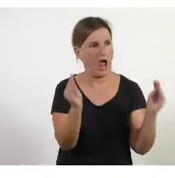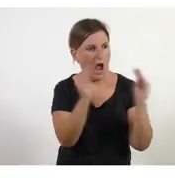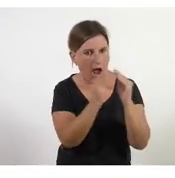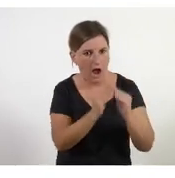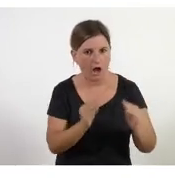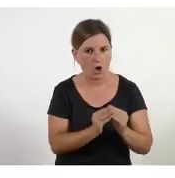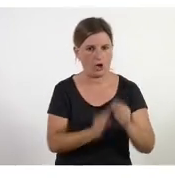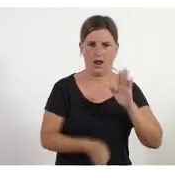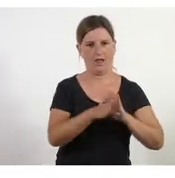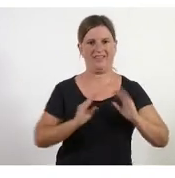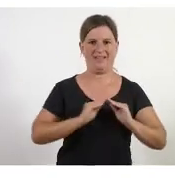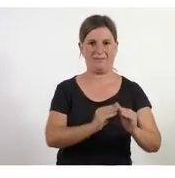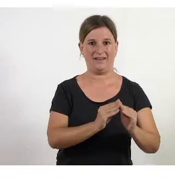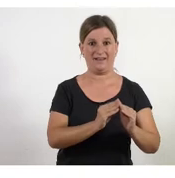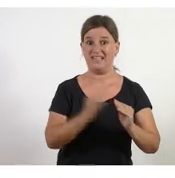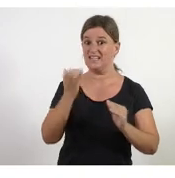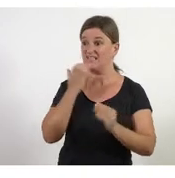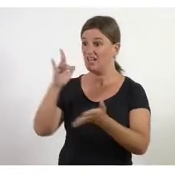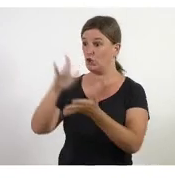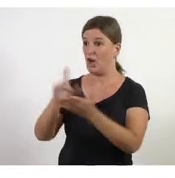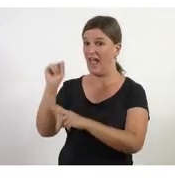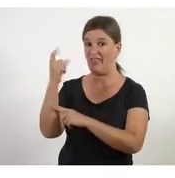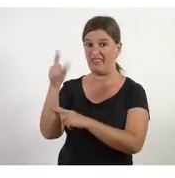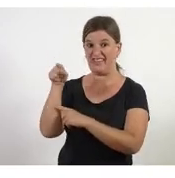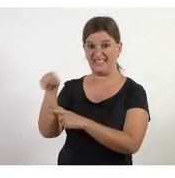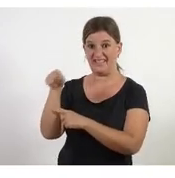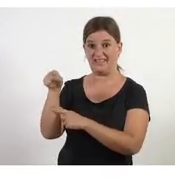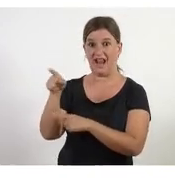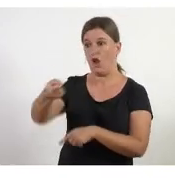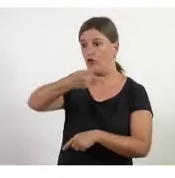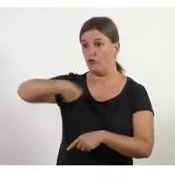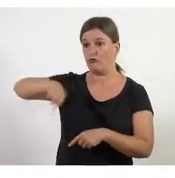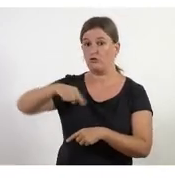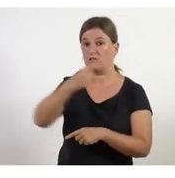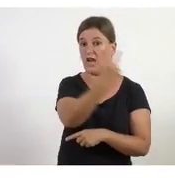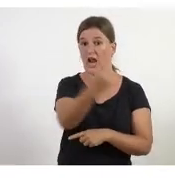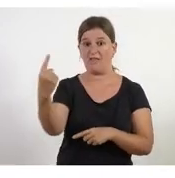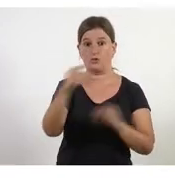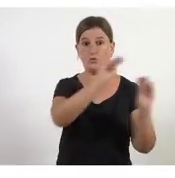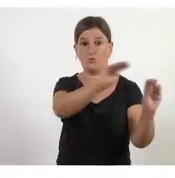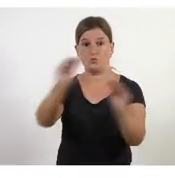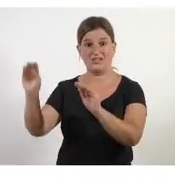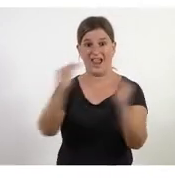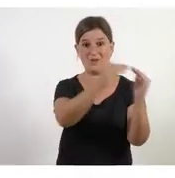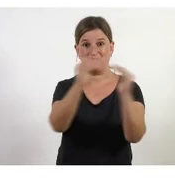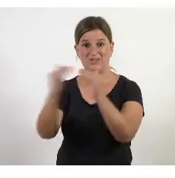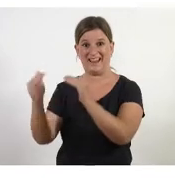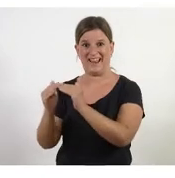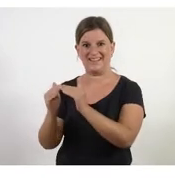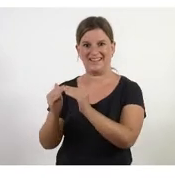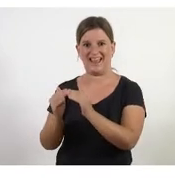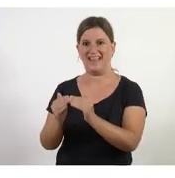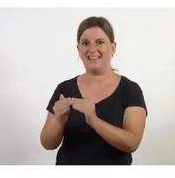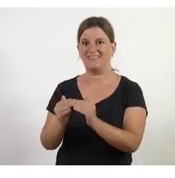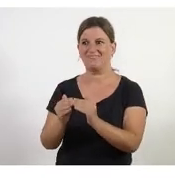i fer-ho. Quan estàs en un entorn digital, que tots estem a la nostra casa, doncs ja no és tan evident